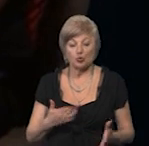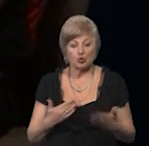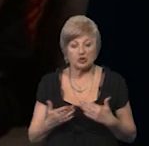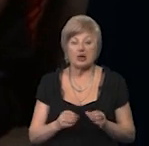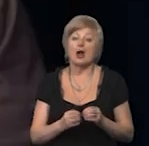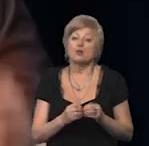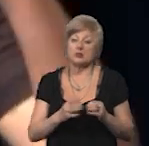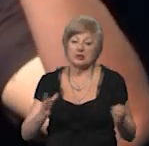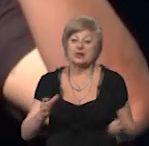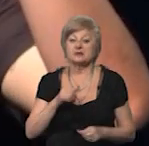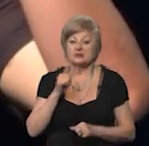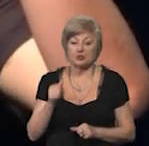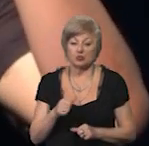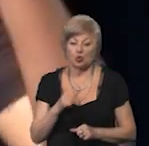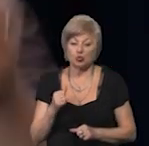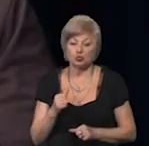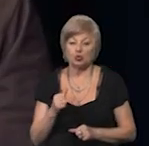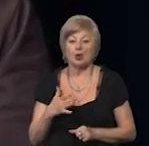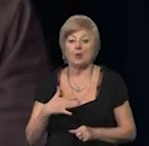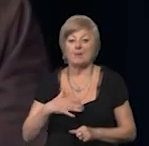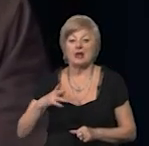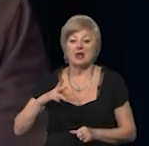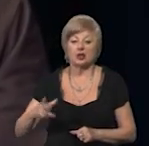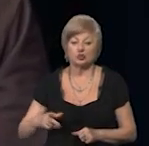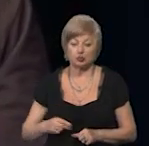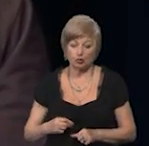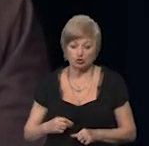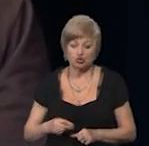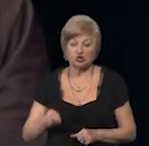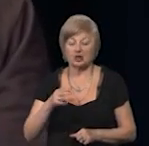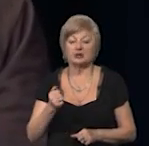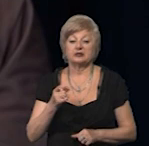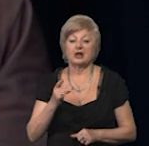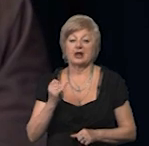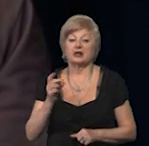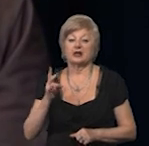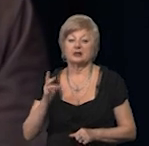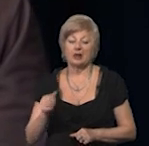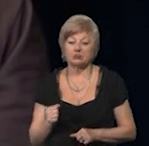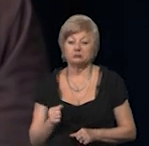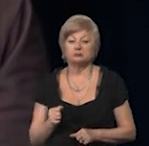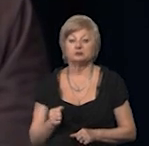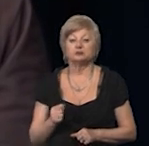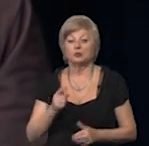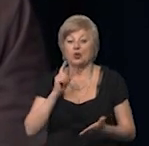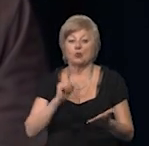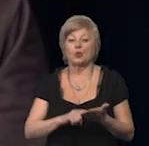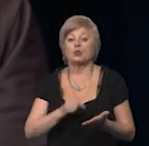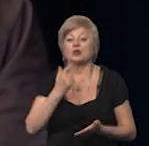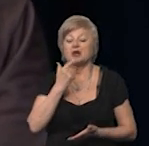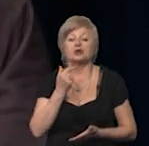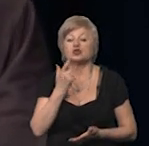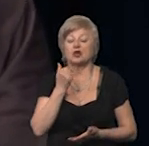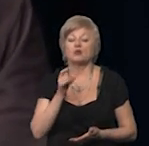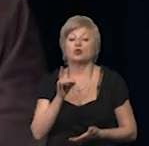2015 році моя дочка Дарина, вона попала на Червону руту.